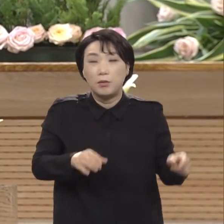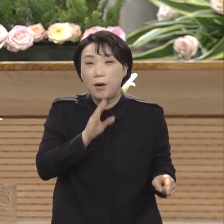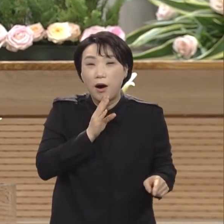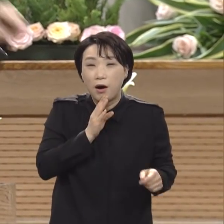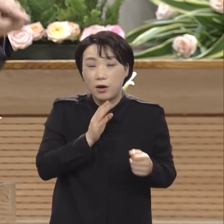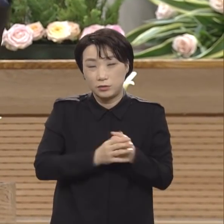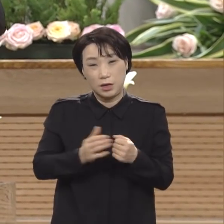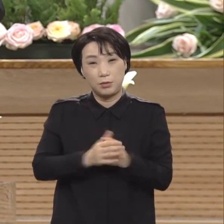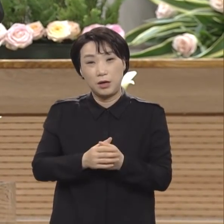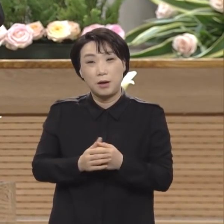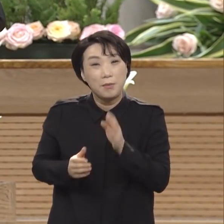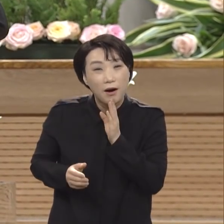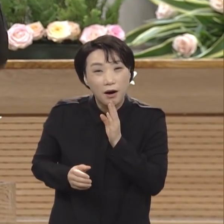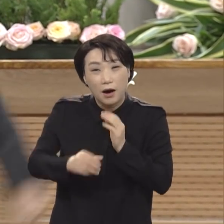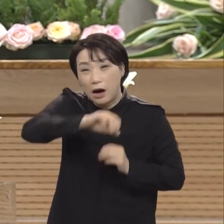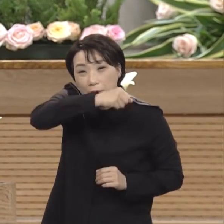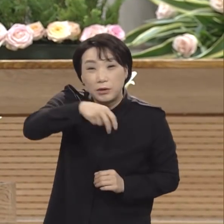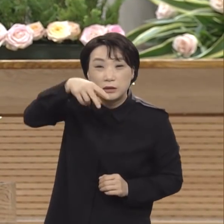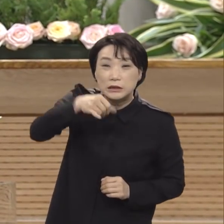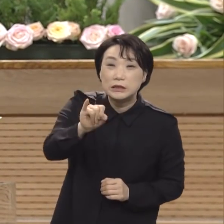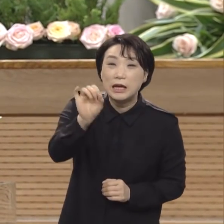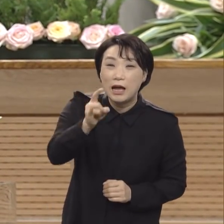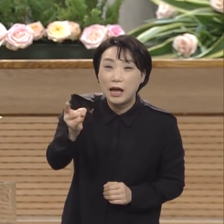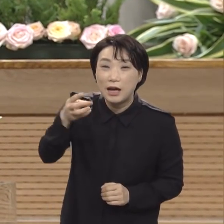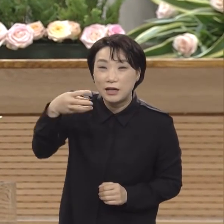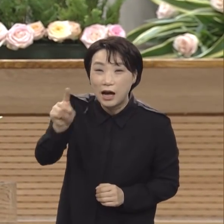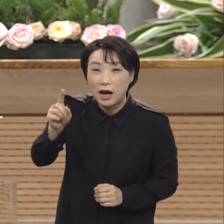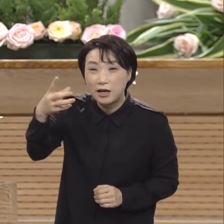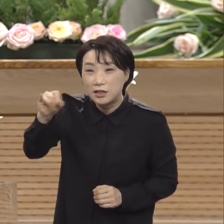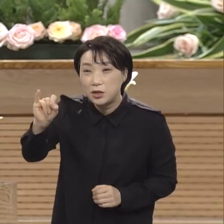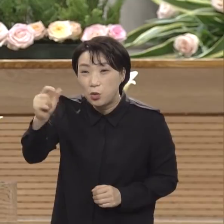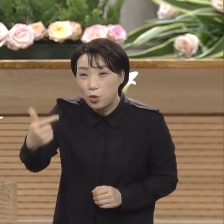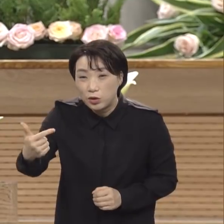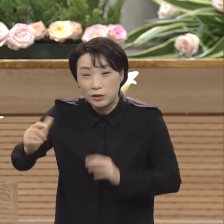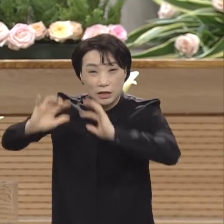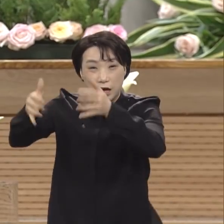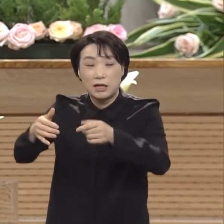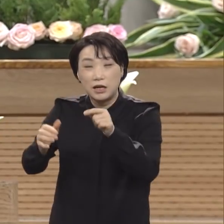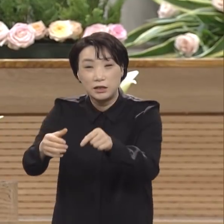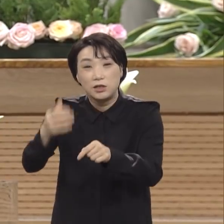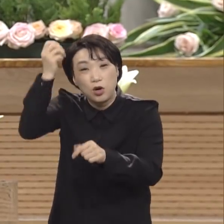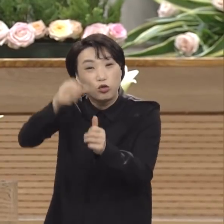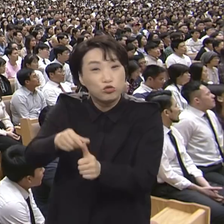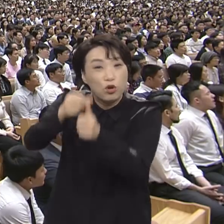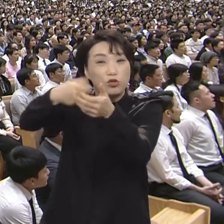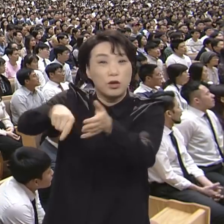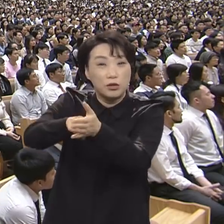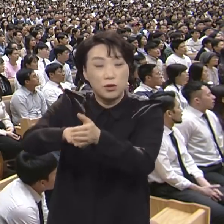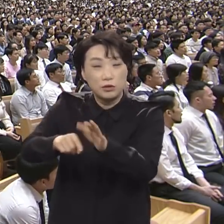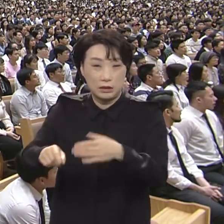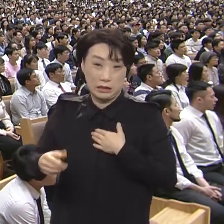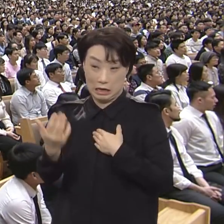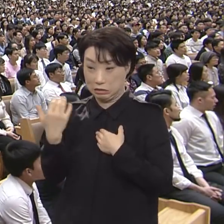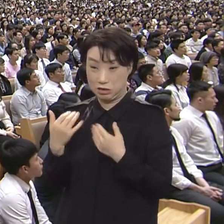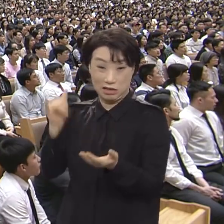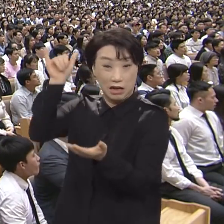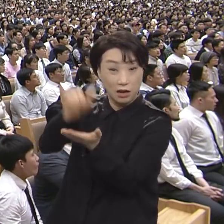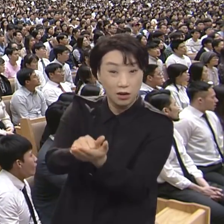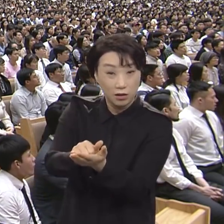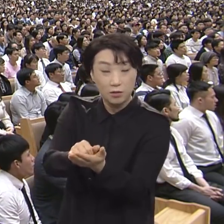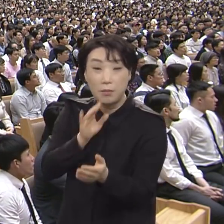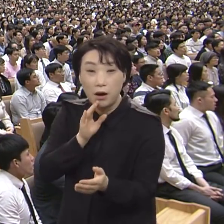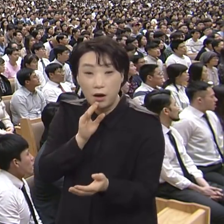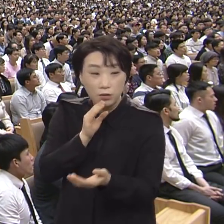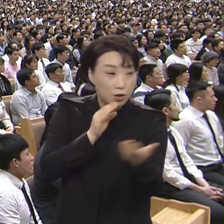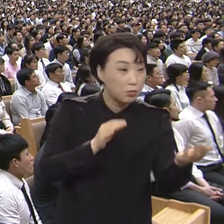시에라는 사람들의 영혼을 살려야 된다고 믿기 때문에 우선순위대로 움직인다 이 말이오. 여러분의